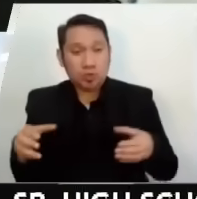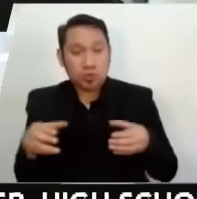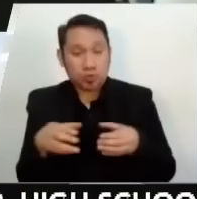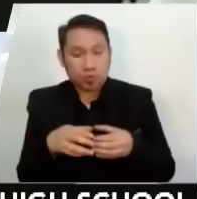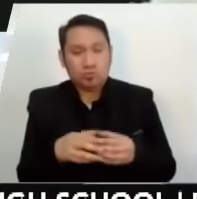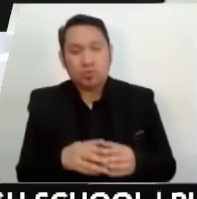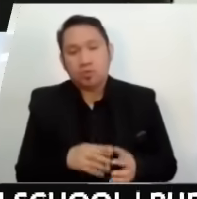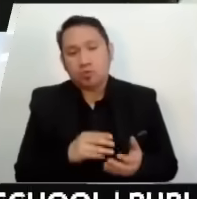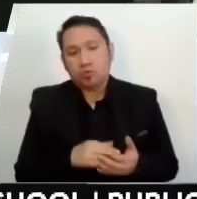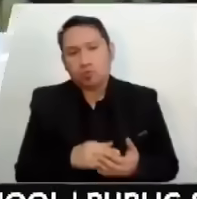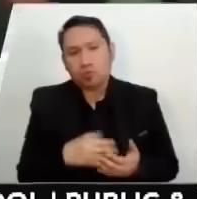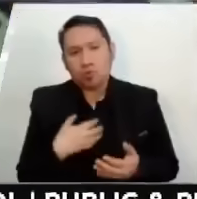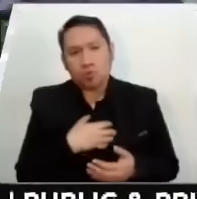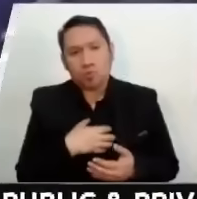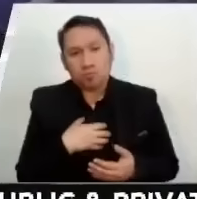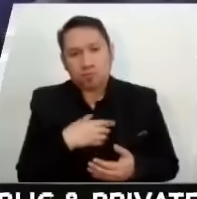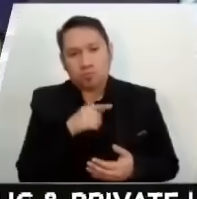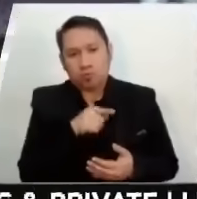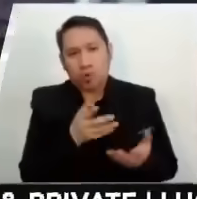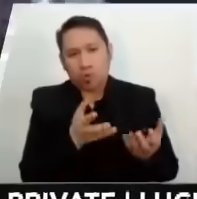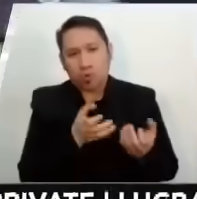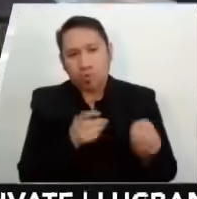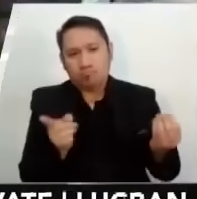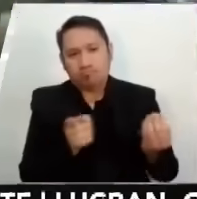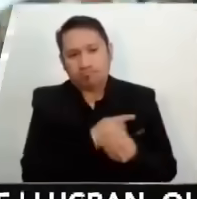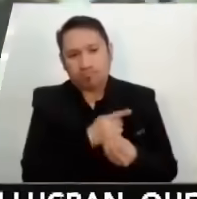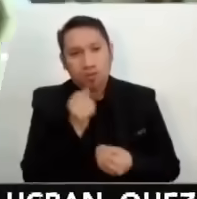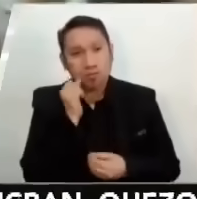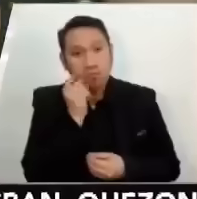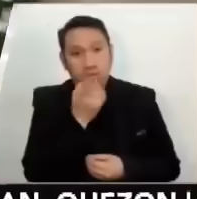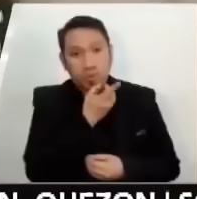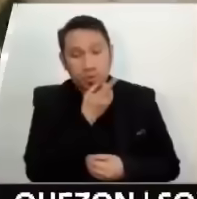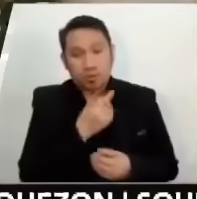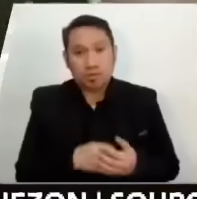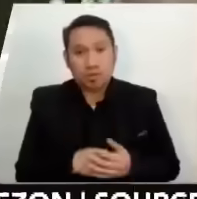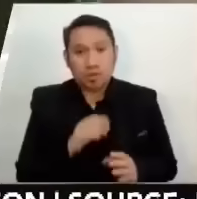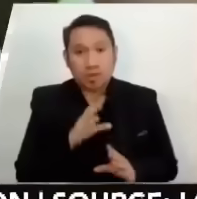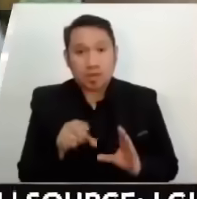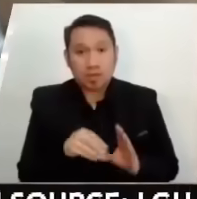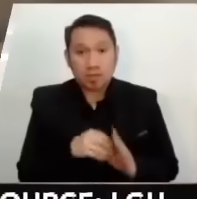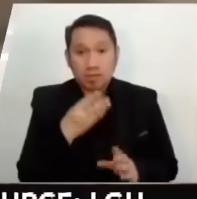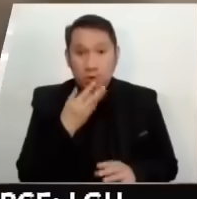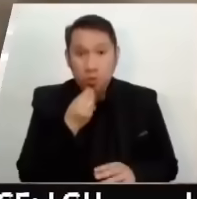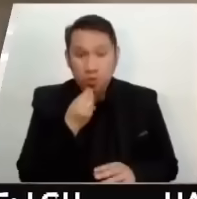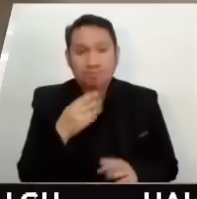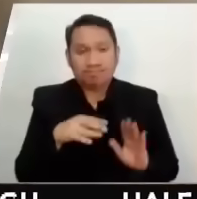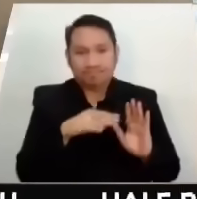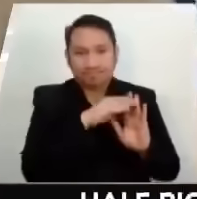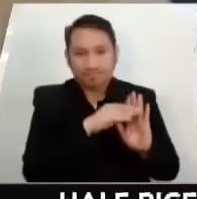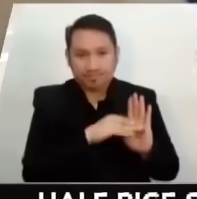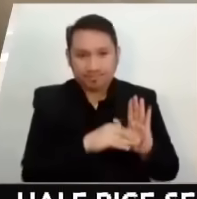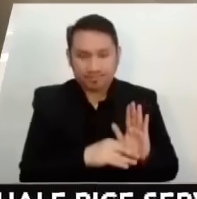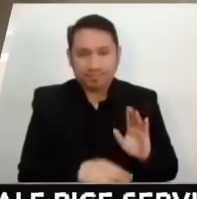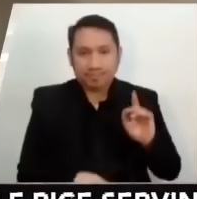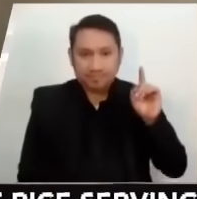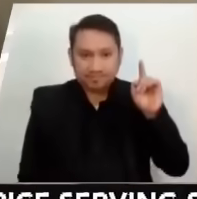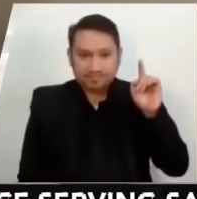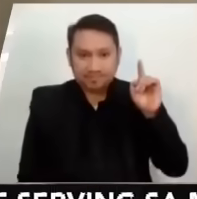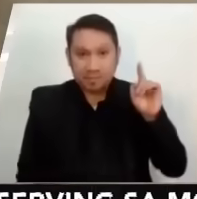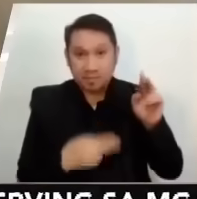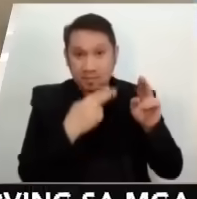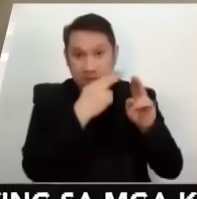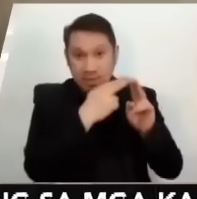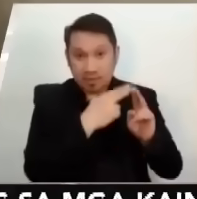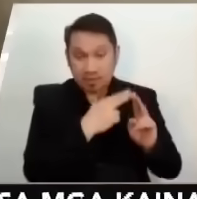ng House Secretary General. Kabilang sa kanila si dating Secretary Ging Deles na nagsilbi sa gabinete ni Yumaong Pangulong